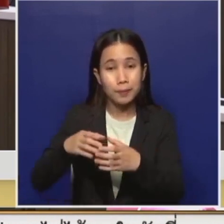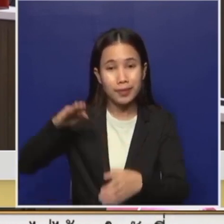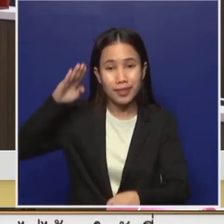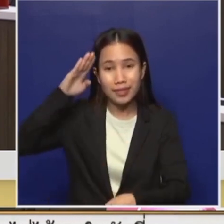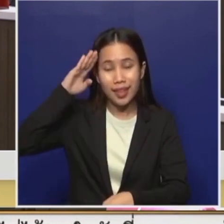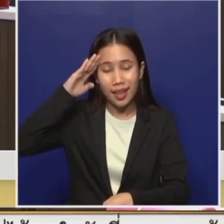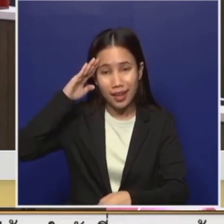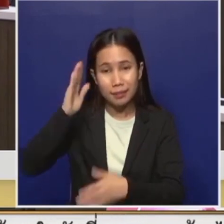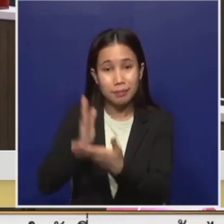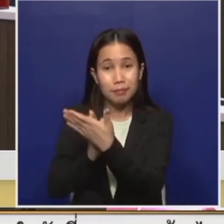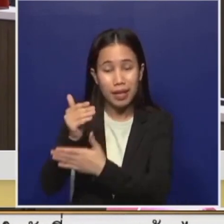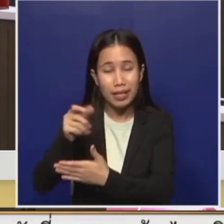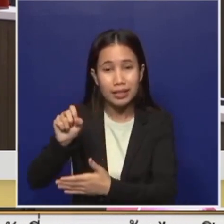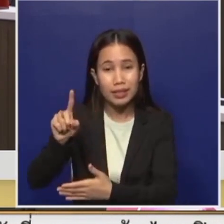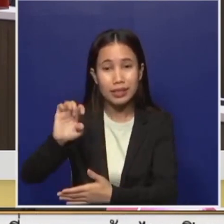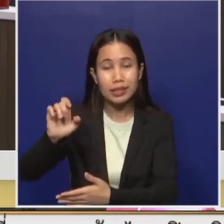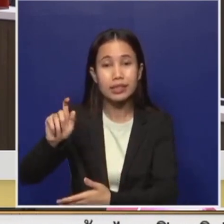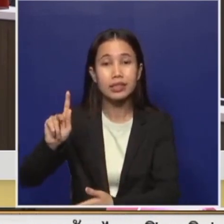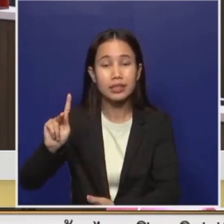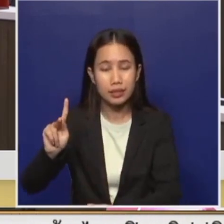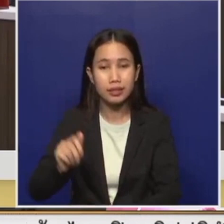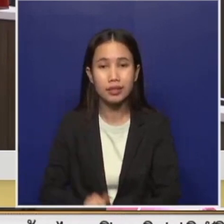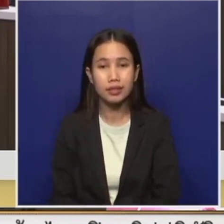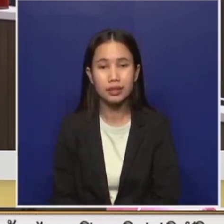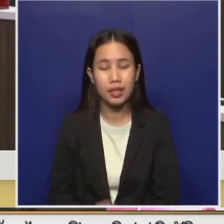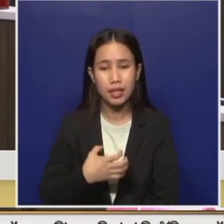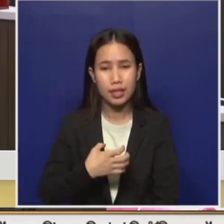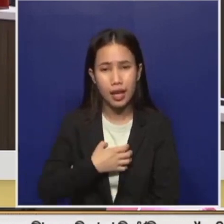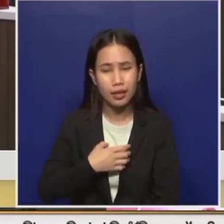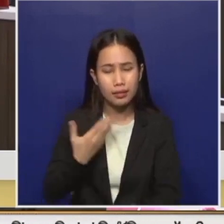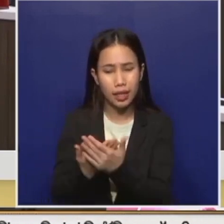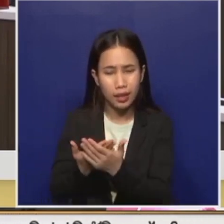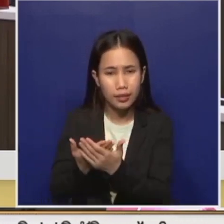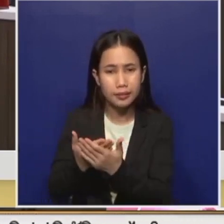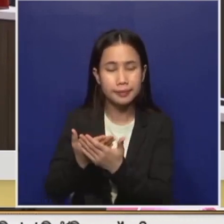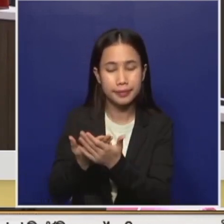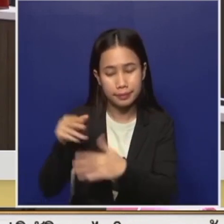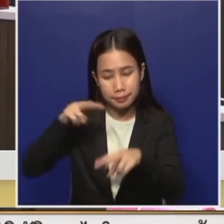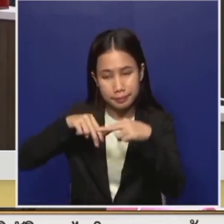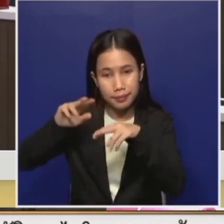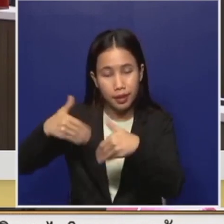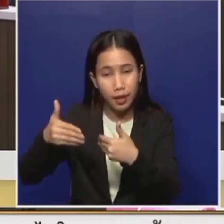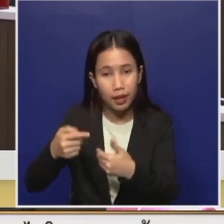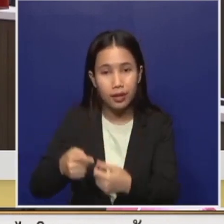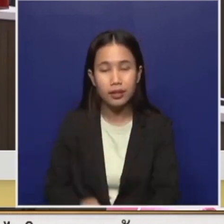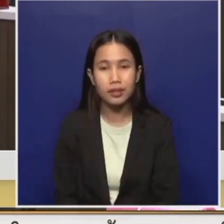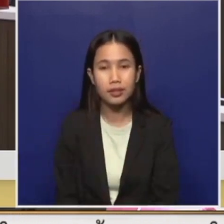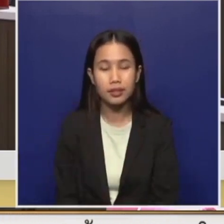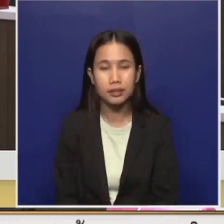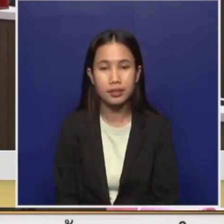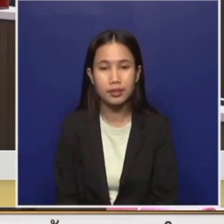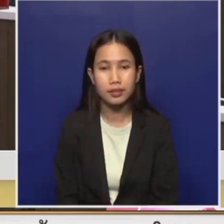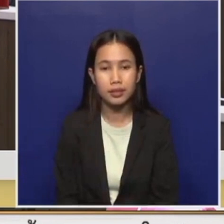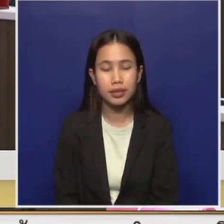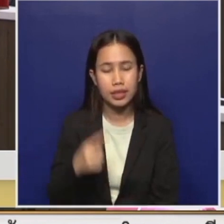้มีรายได้ก็เลยมกบวนการการที่จะหารายได้ช่องทาง มครับ